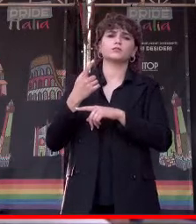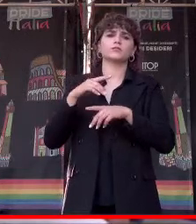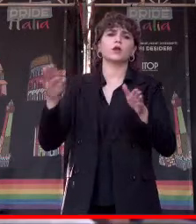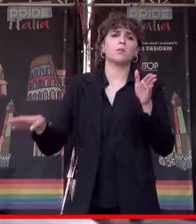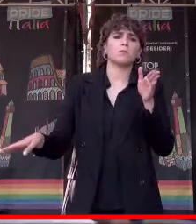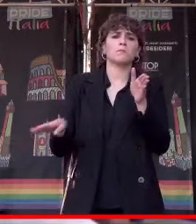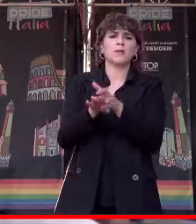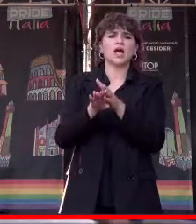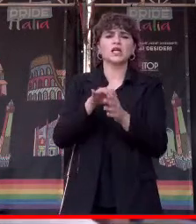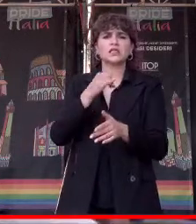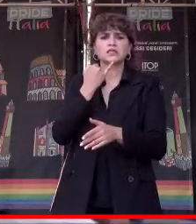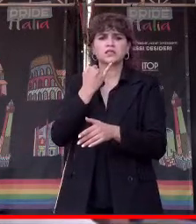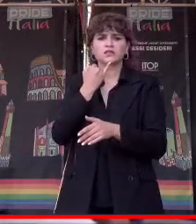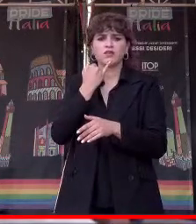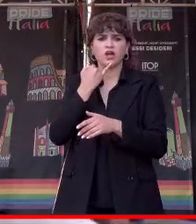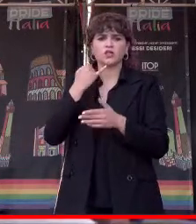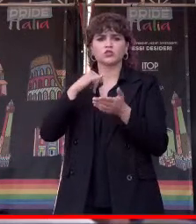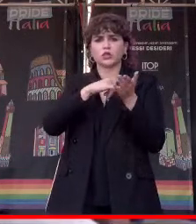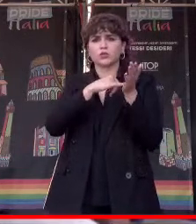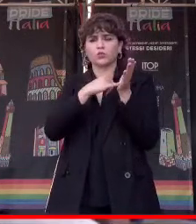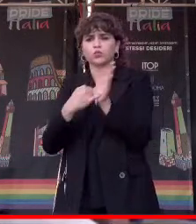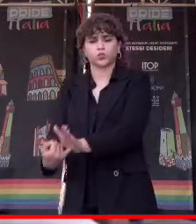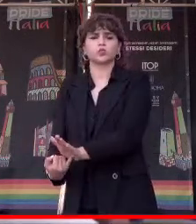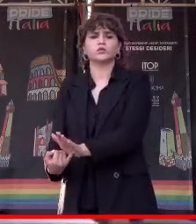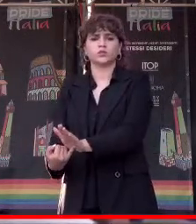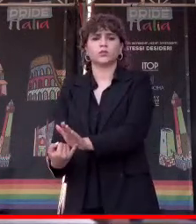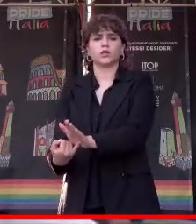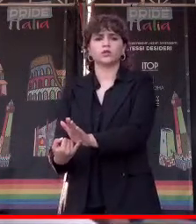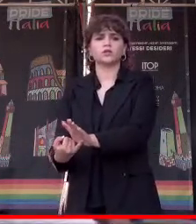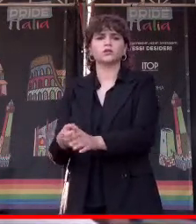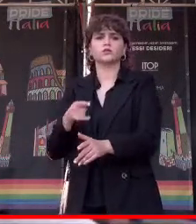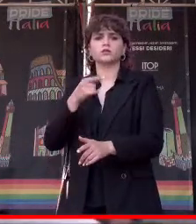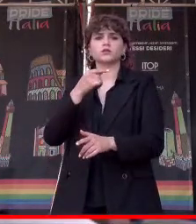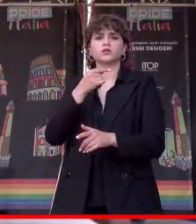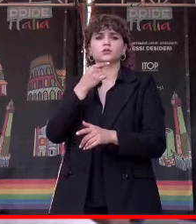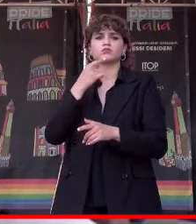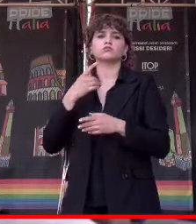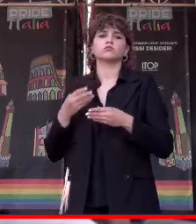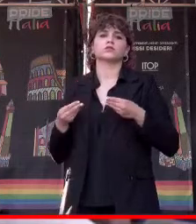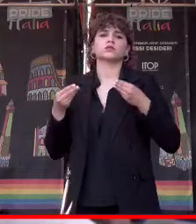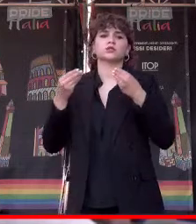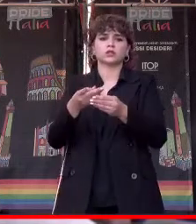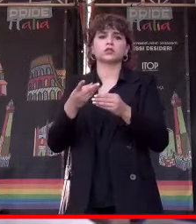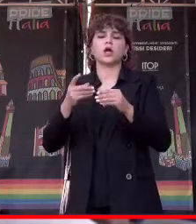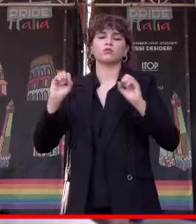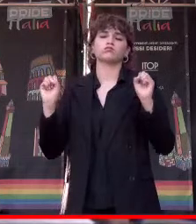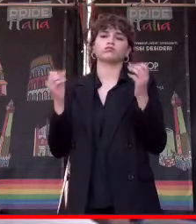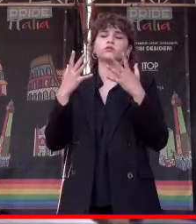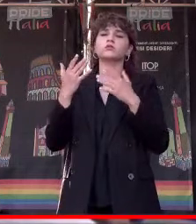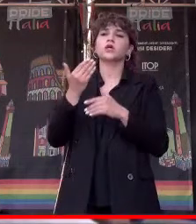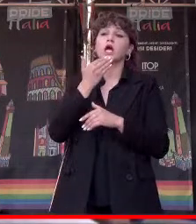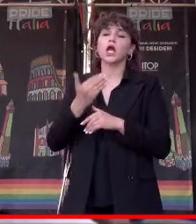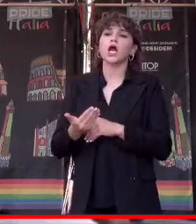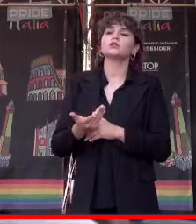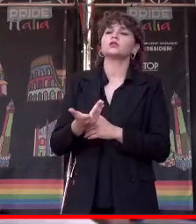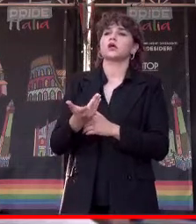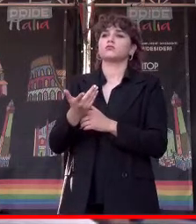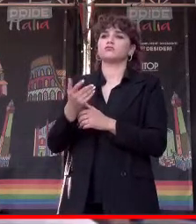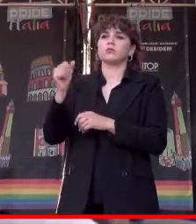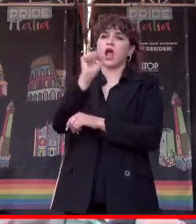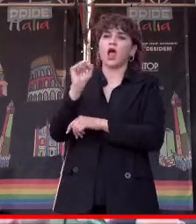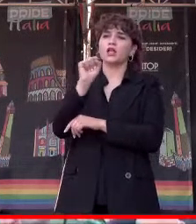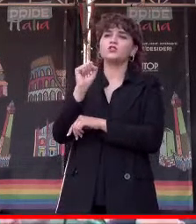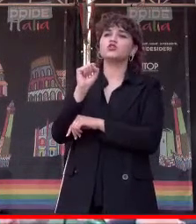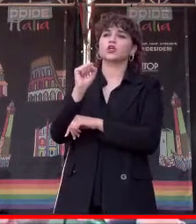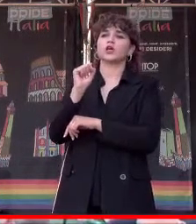dobbiamo adeguarci anche alle innovazioni, no? Grazie Alice, perché veramente hai parlato della necessità quindi di fare rete, di condividere le